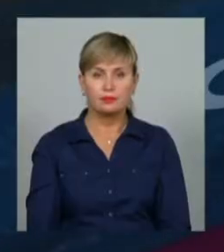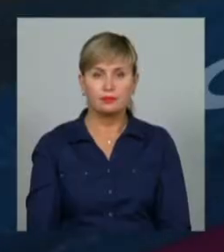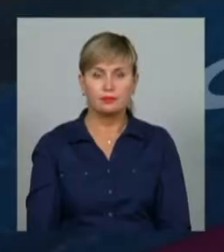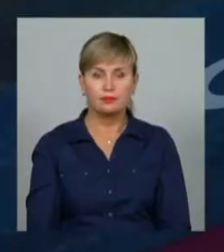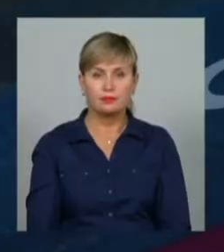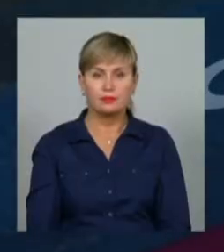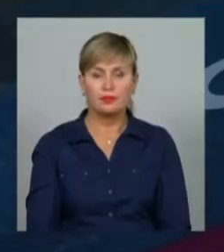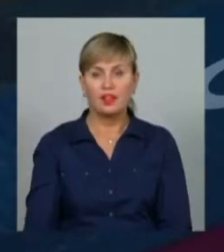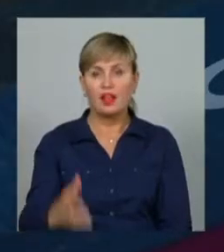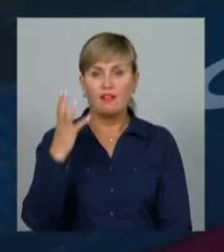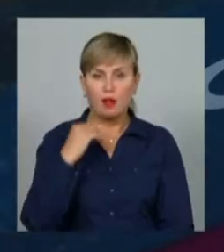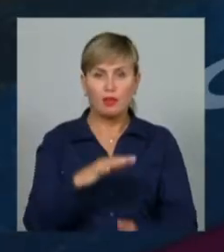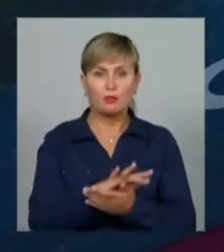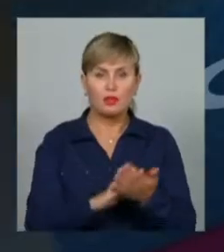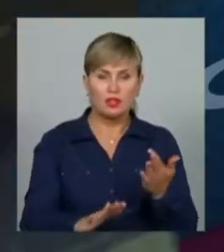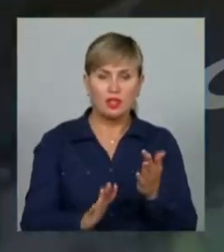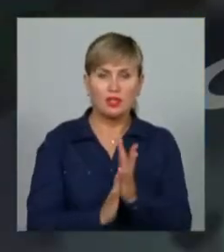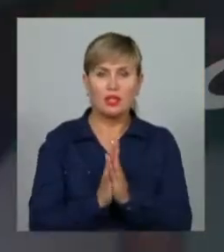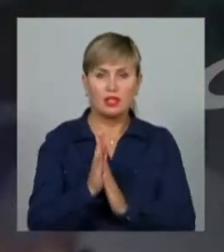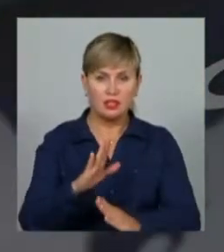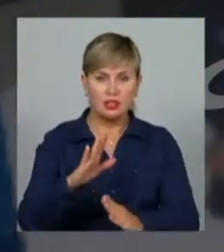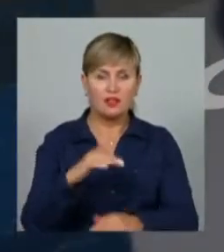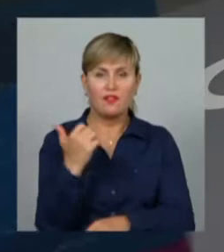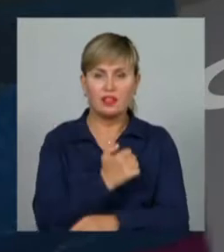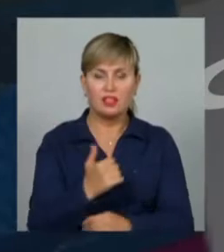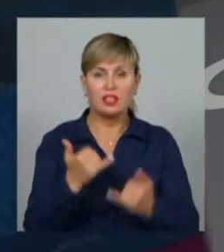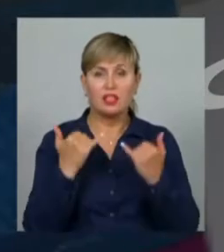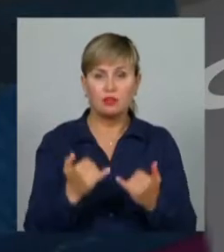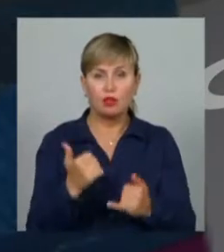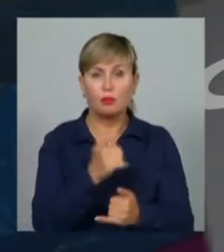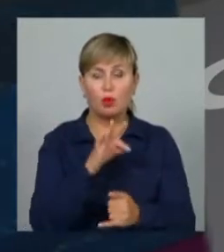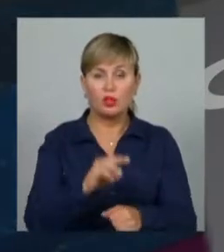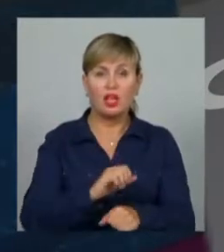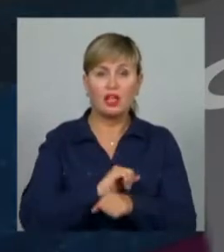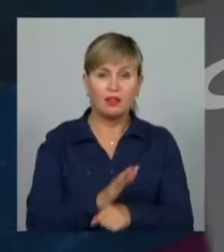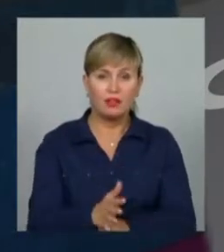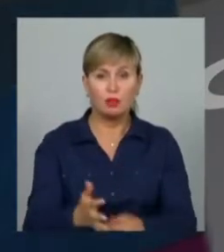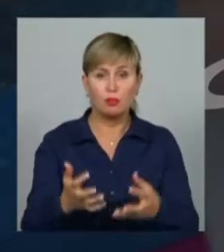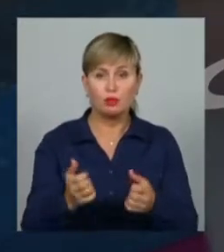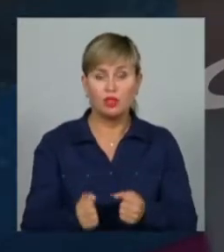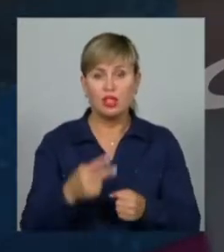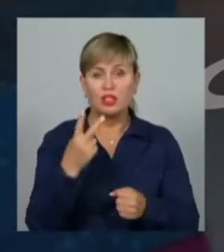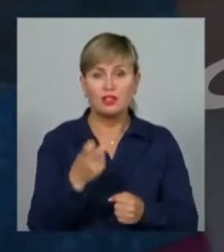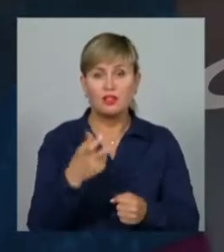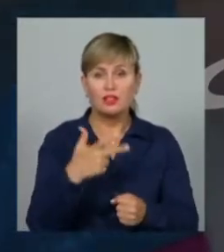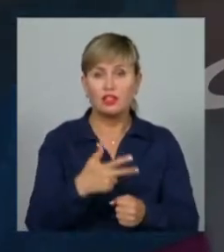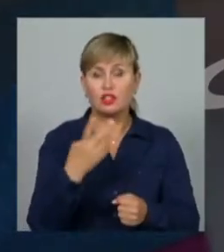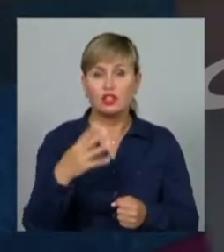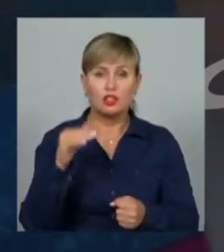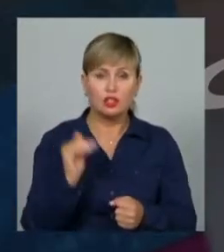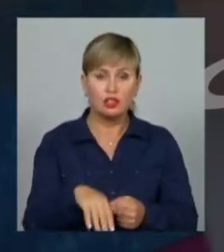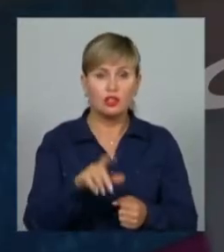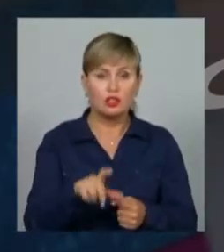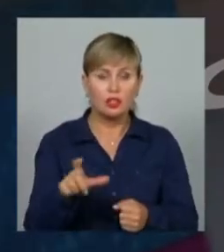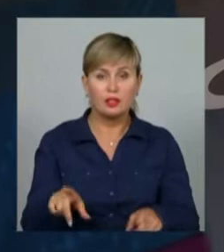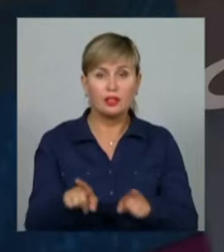Тем временем в Алматы продолжает расти число вакцинированных. На сегодня прививку от коронавируса получили 234 тысячи человек.